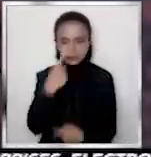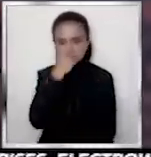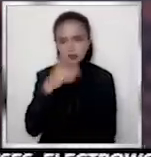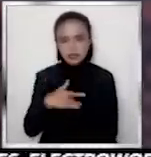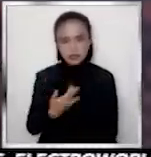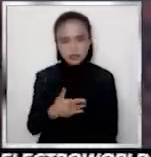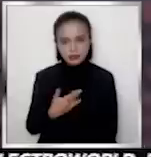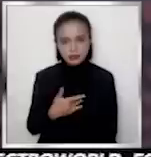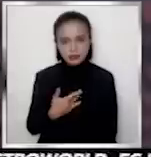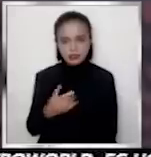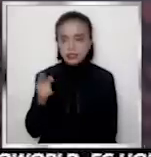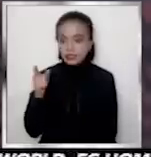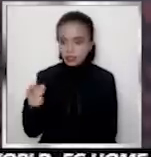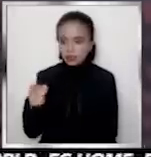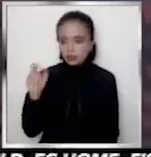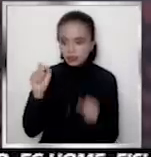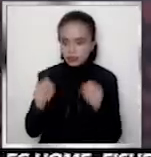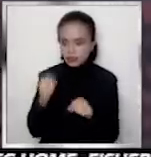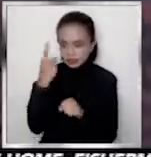I felt